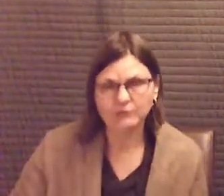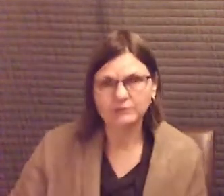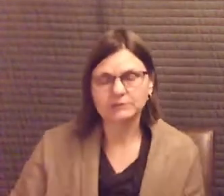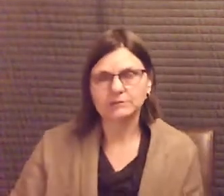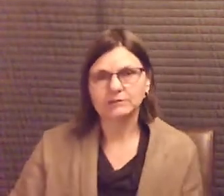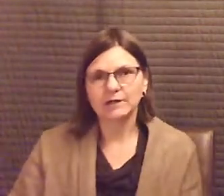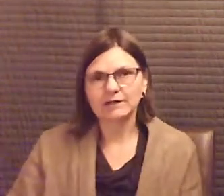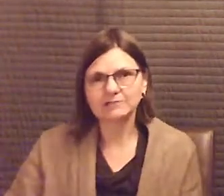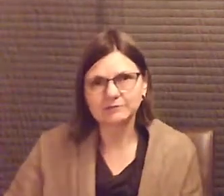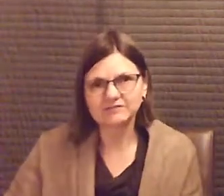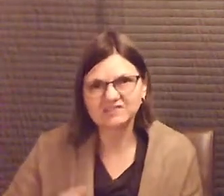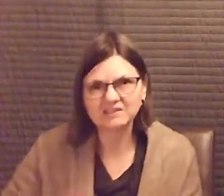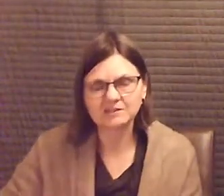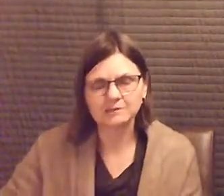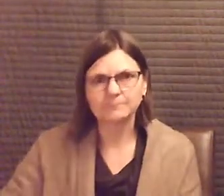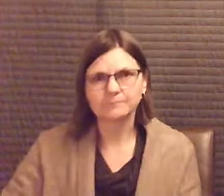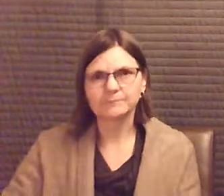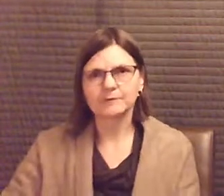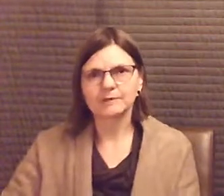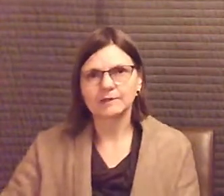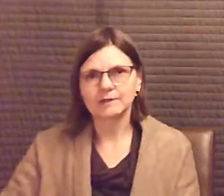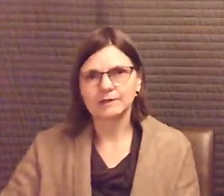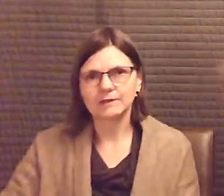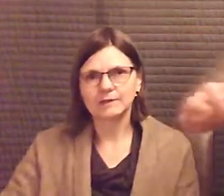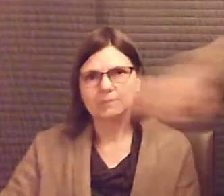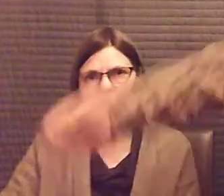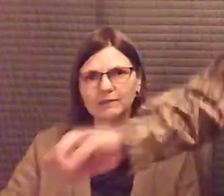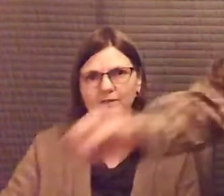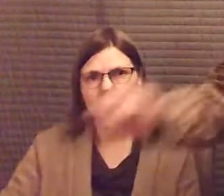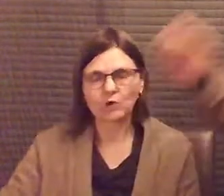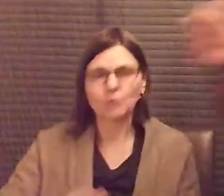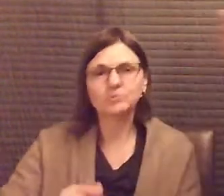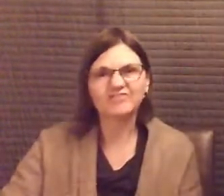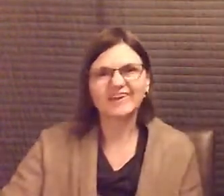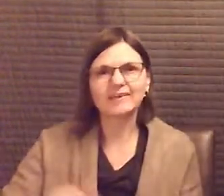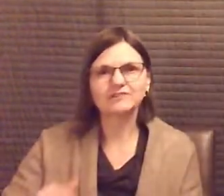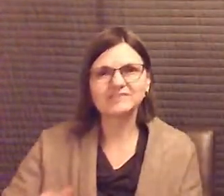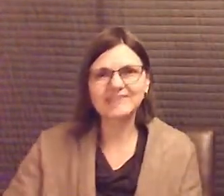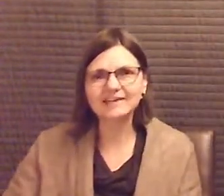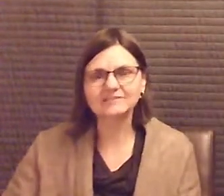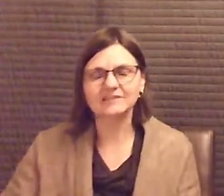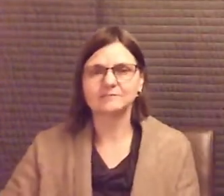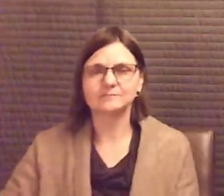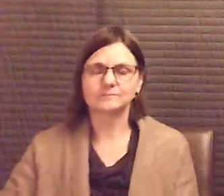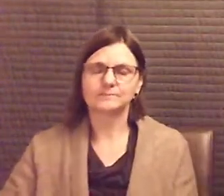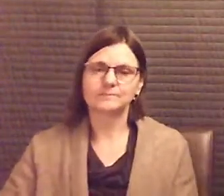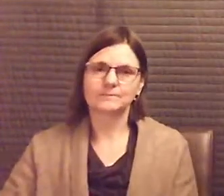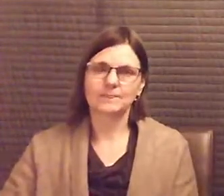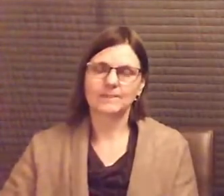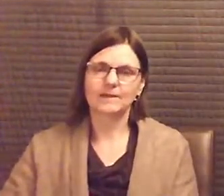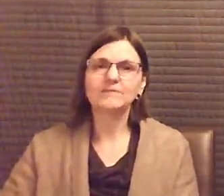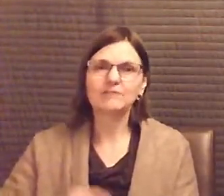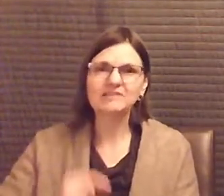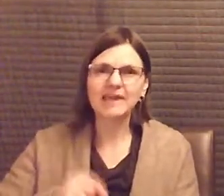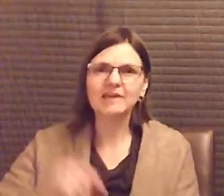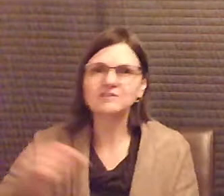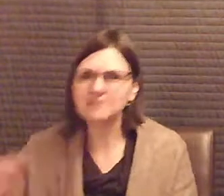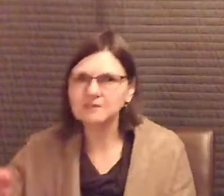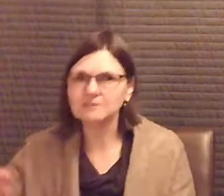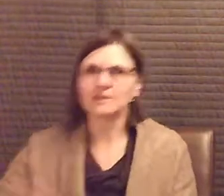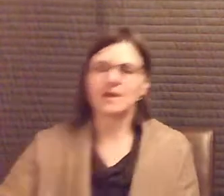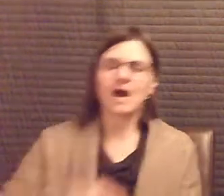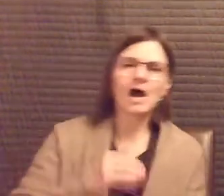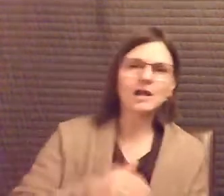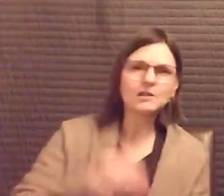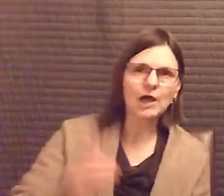geloof en zit er was james toe mijn die jacobus 2 vers 9 coldenhoff 619